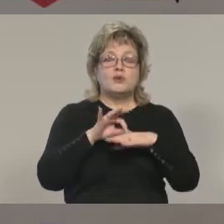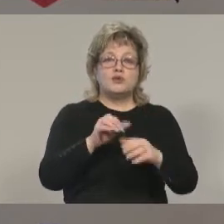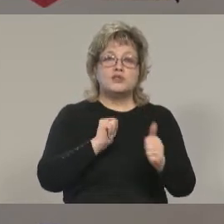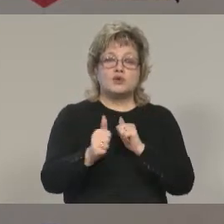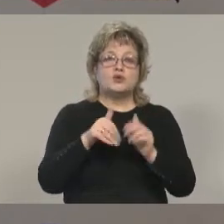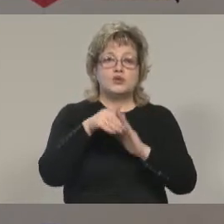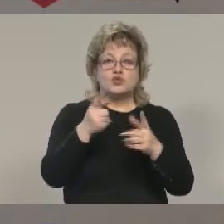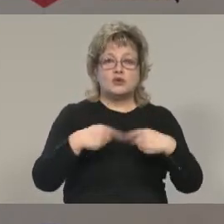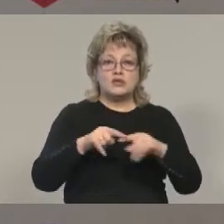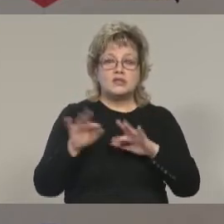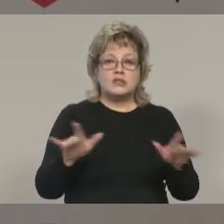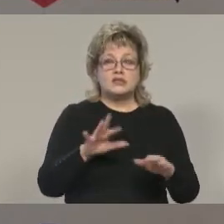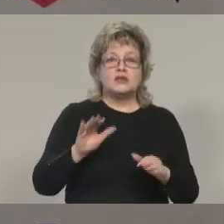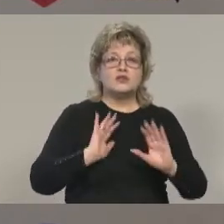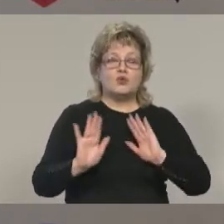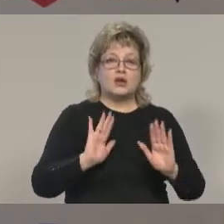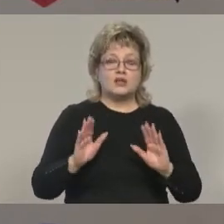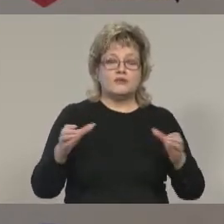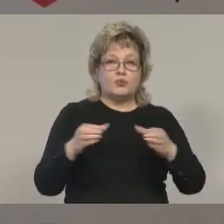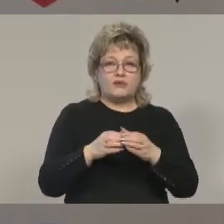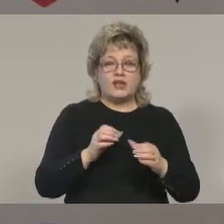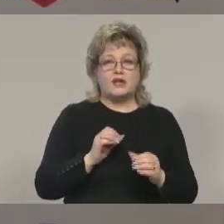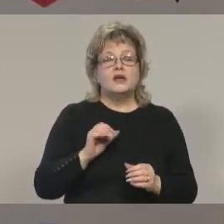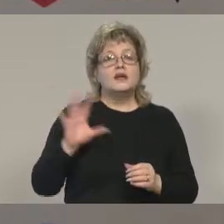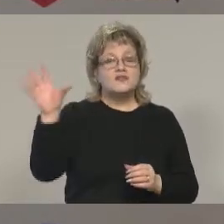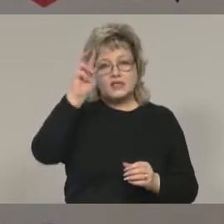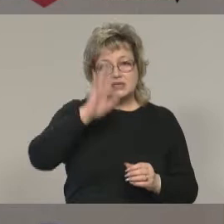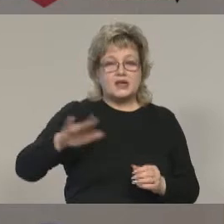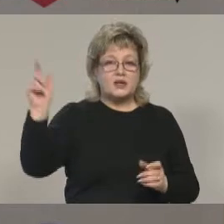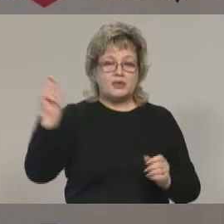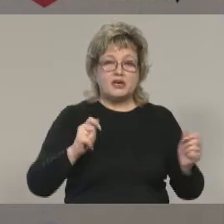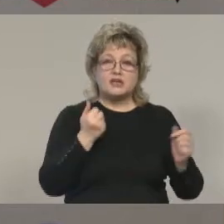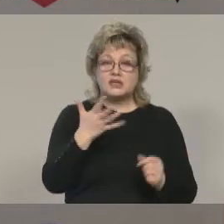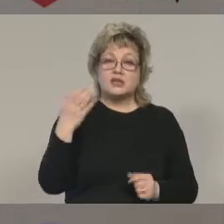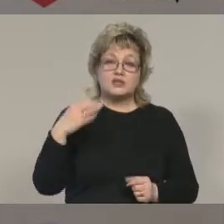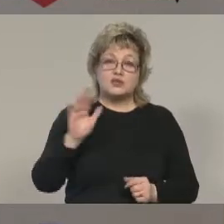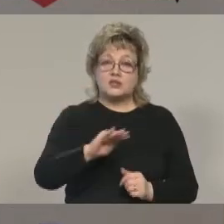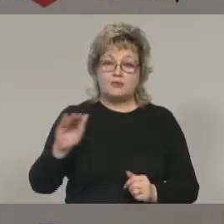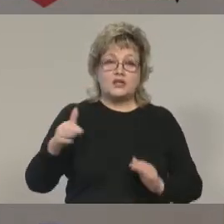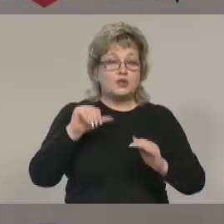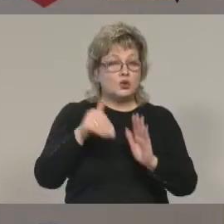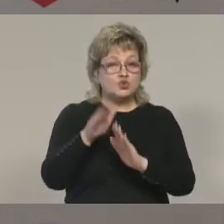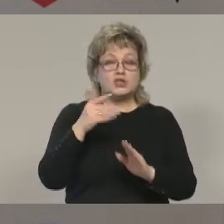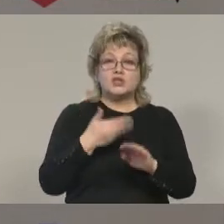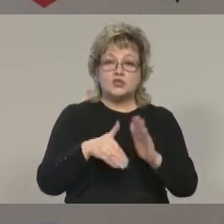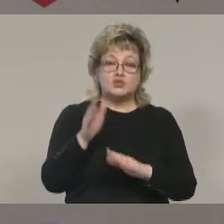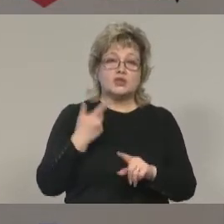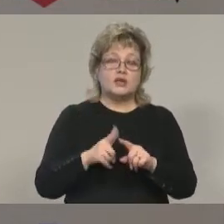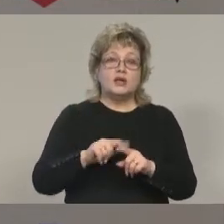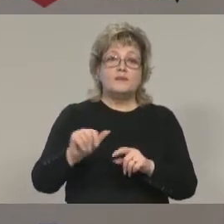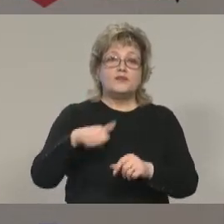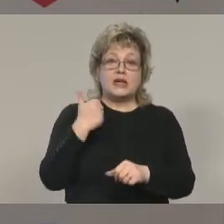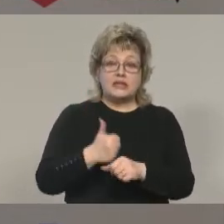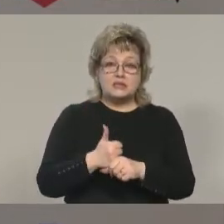лучшую организацию деятельности органов студенческого самоуправления. Со всей страны приехали несколько сотен ребят, лучшие из лучших, настоящие лидеры